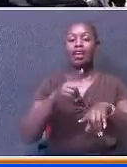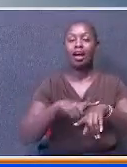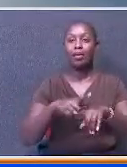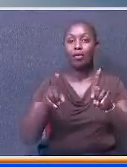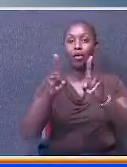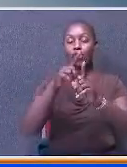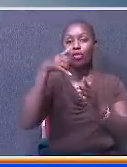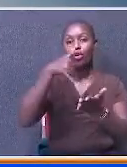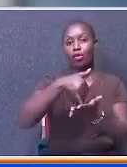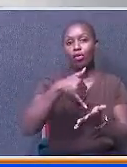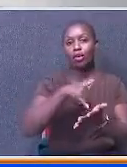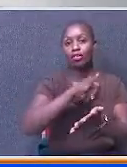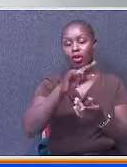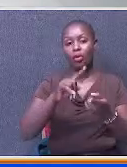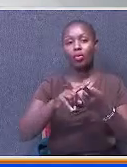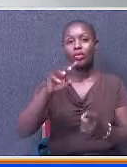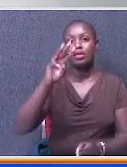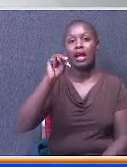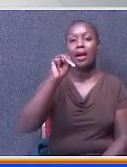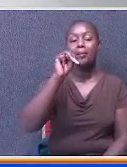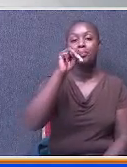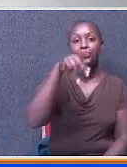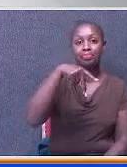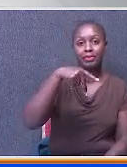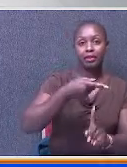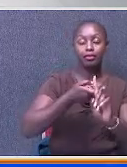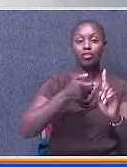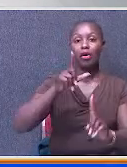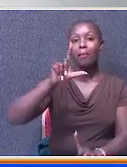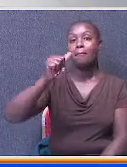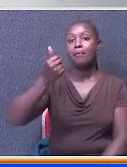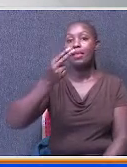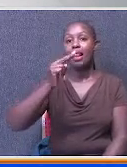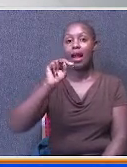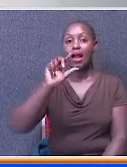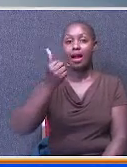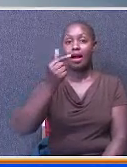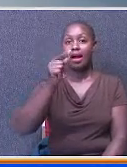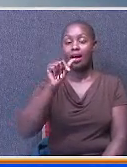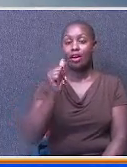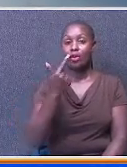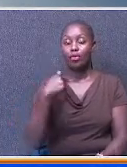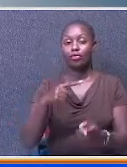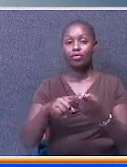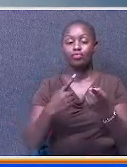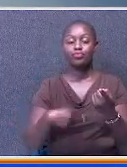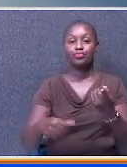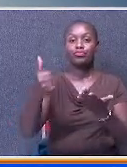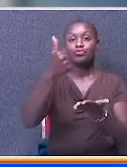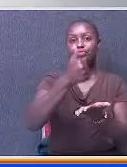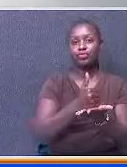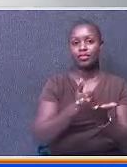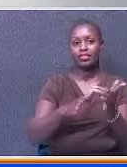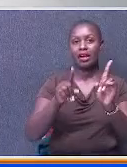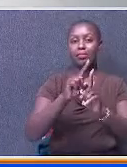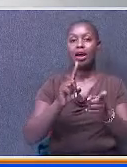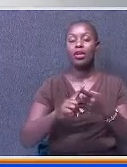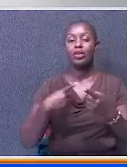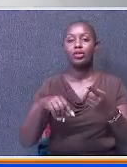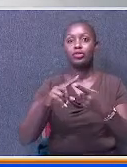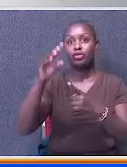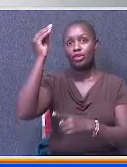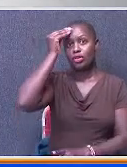hii, akiwemo aliyekuwa mbunge wa Langata Nixon Korir ambaye ameteuliwa katika wizara ya ardhi pamoja na katibu wa elimu